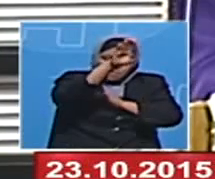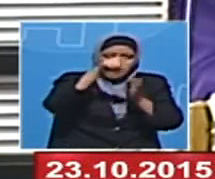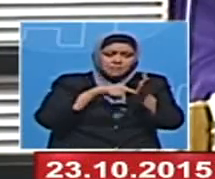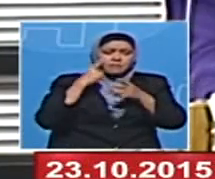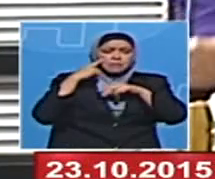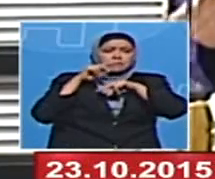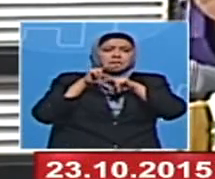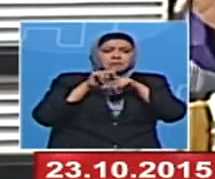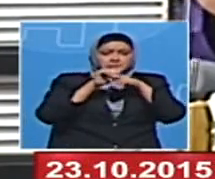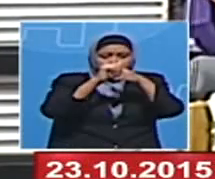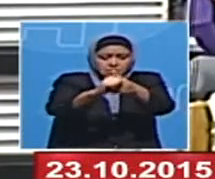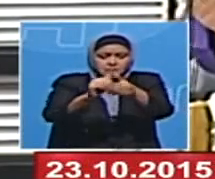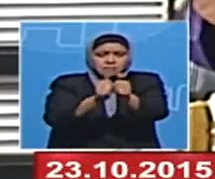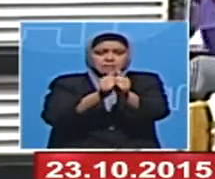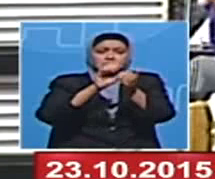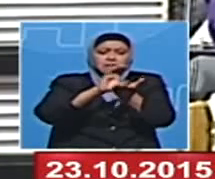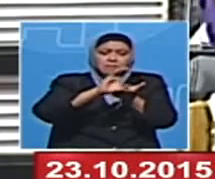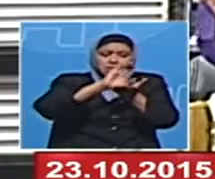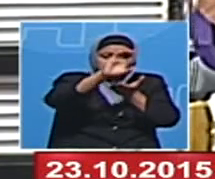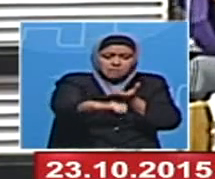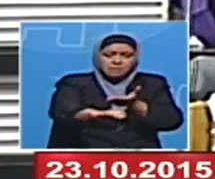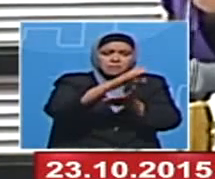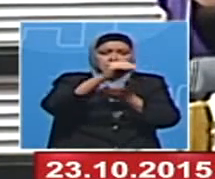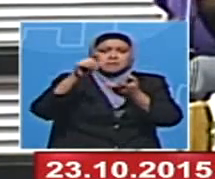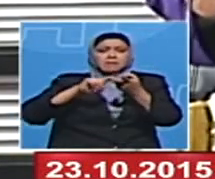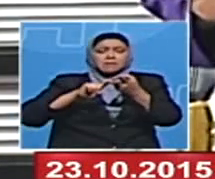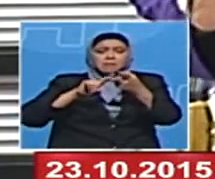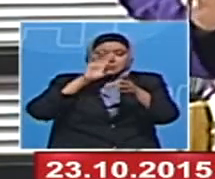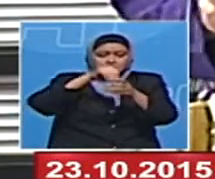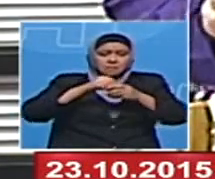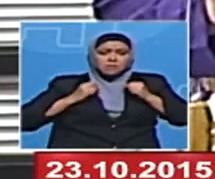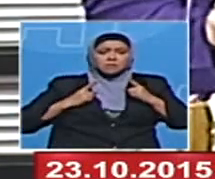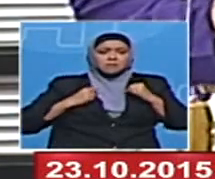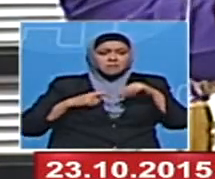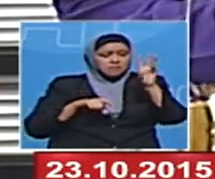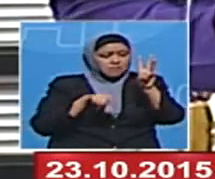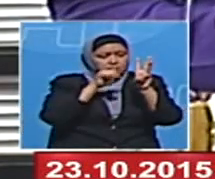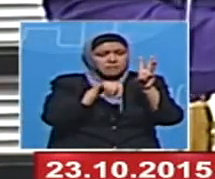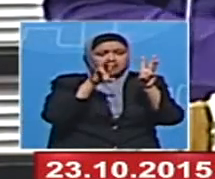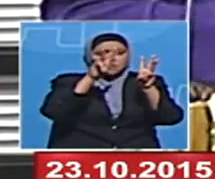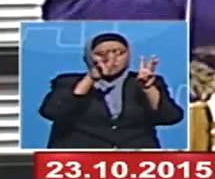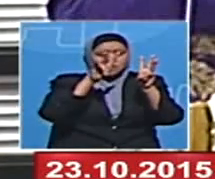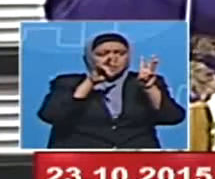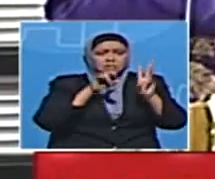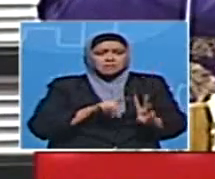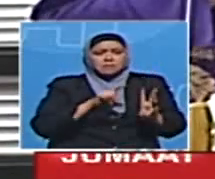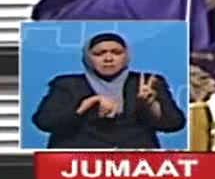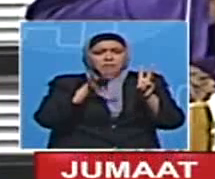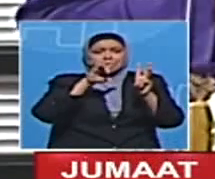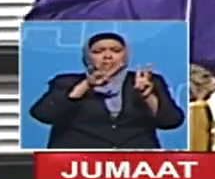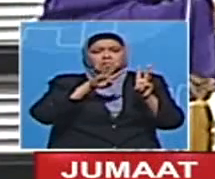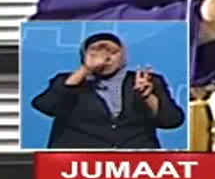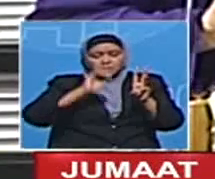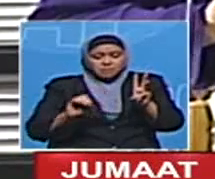pelaburan dan penggunaan swasta pada kadar 6.7 dan 6.4%. eksport pula